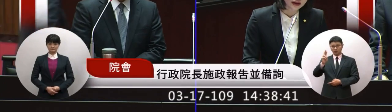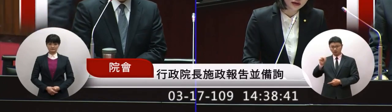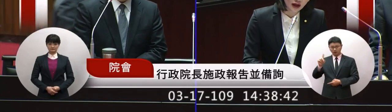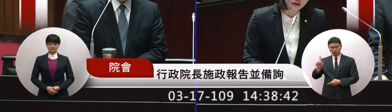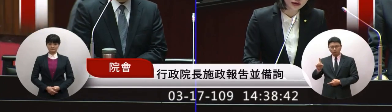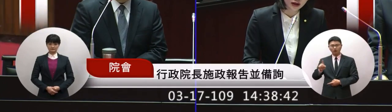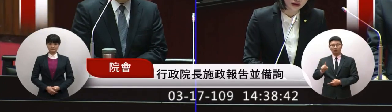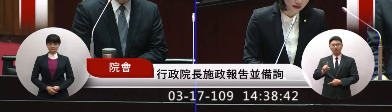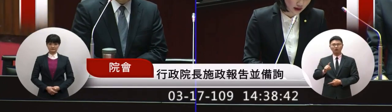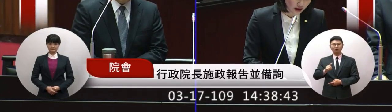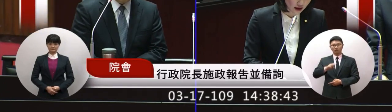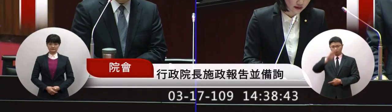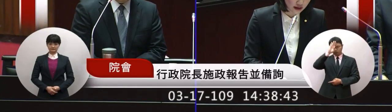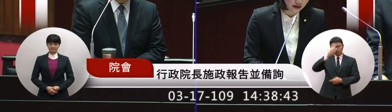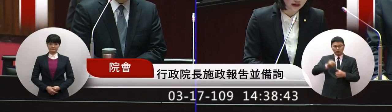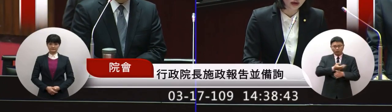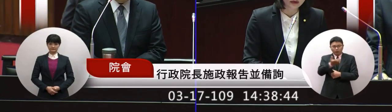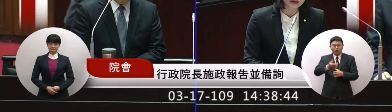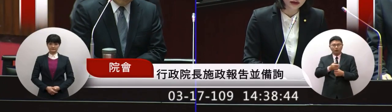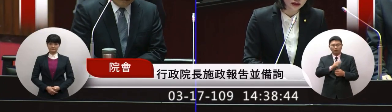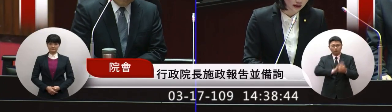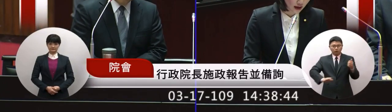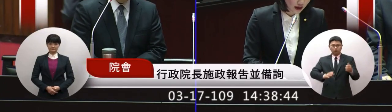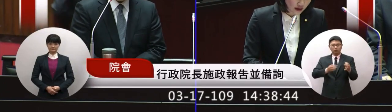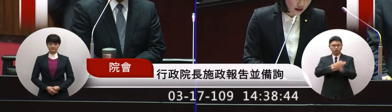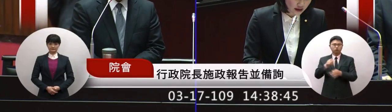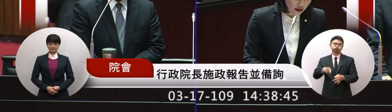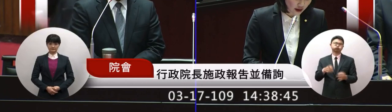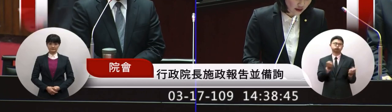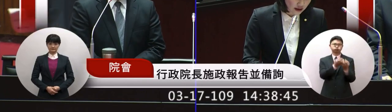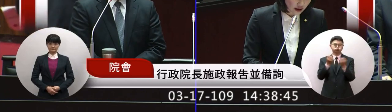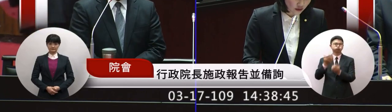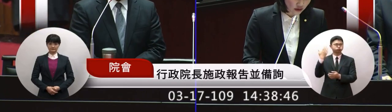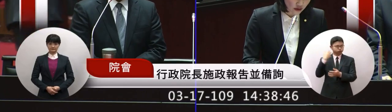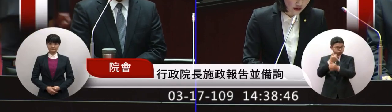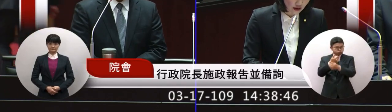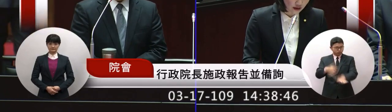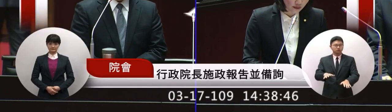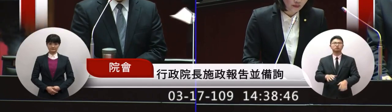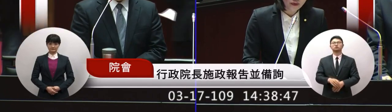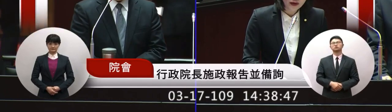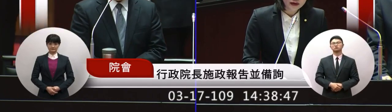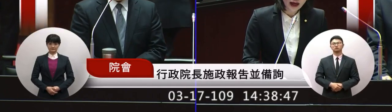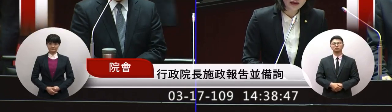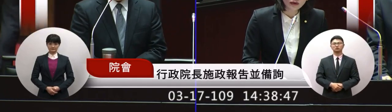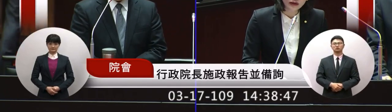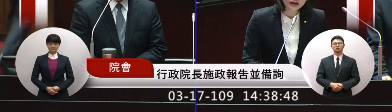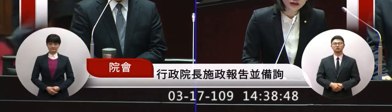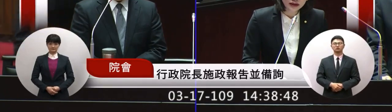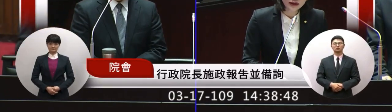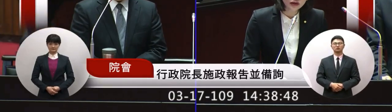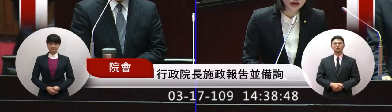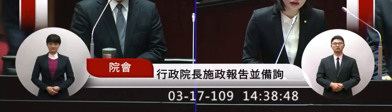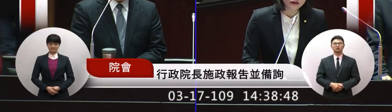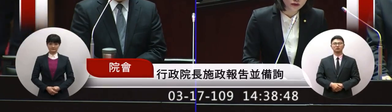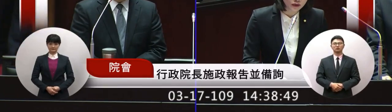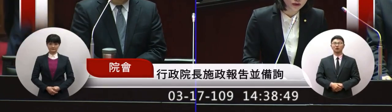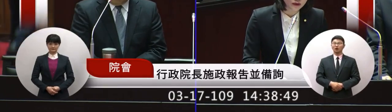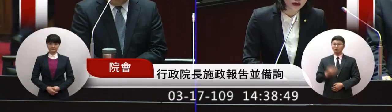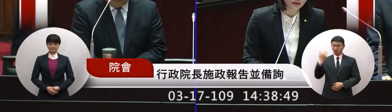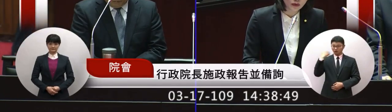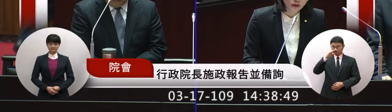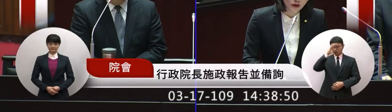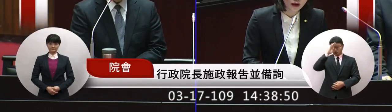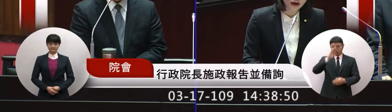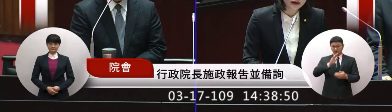疫情造成的经济冲击，可是哦，在过去之后我们经济就可以复